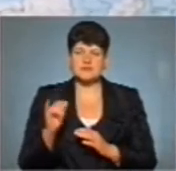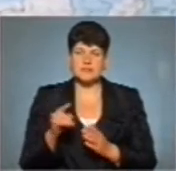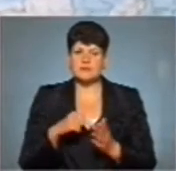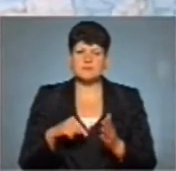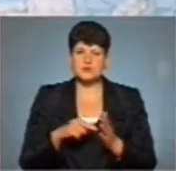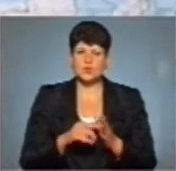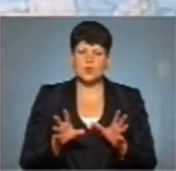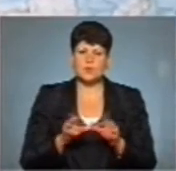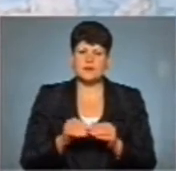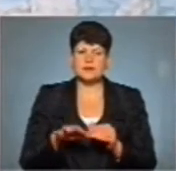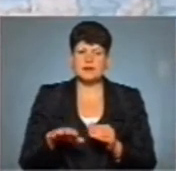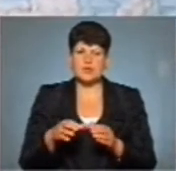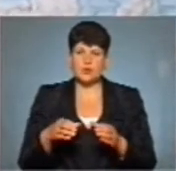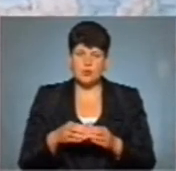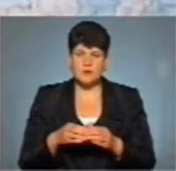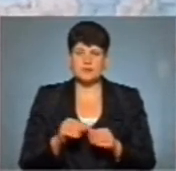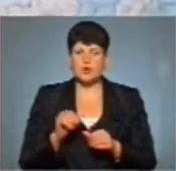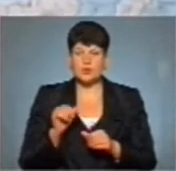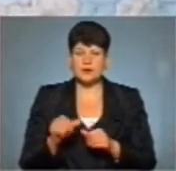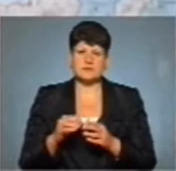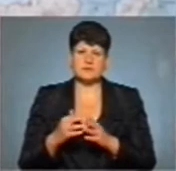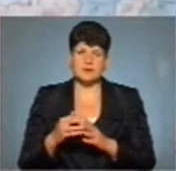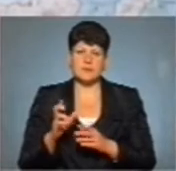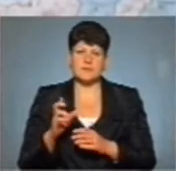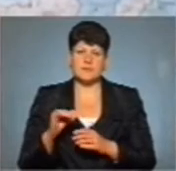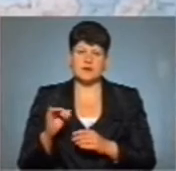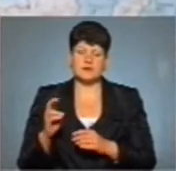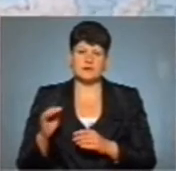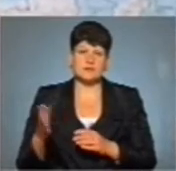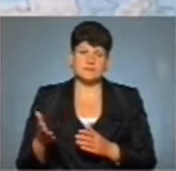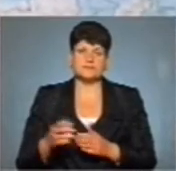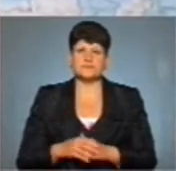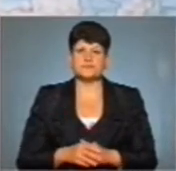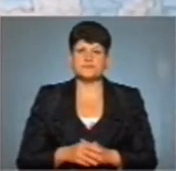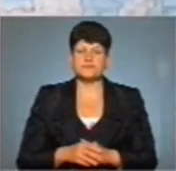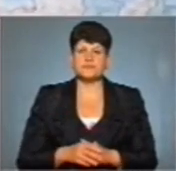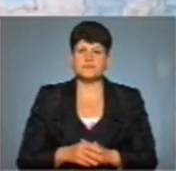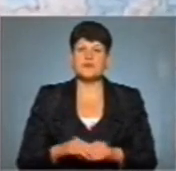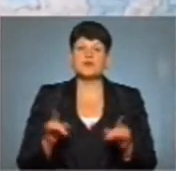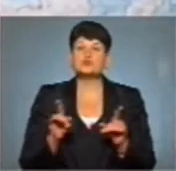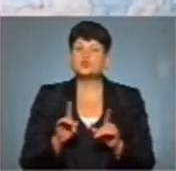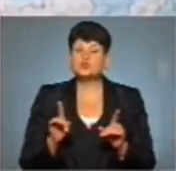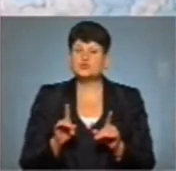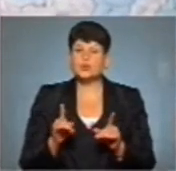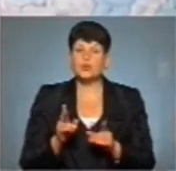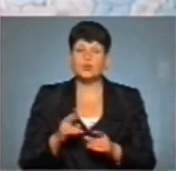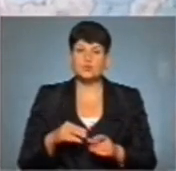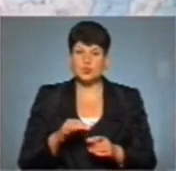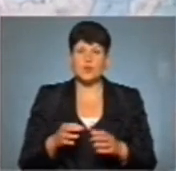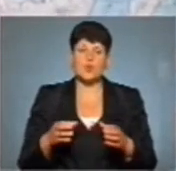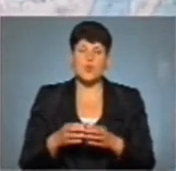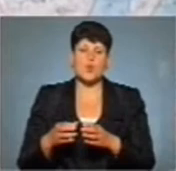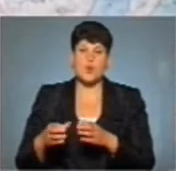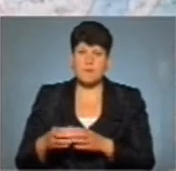об'єднаної територіальної громади, деякі населені пункти до Байковецької сільської територіальної громади. Щодо громад,